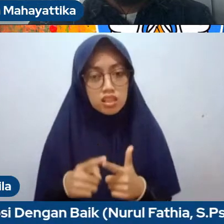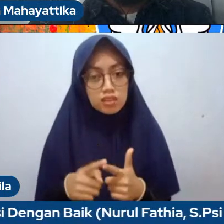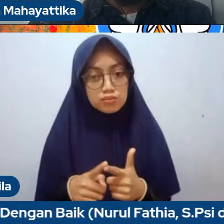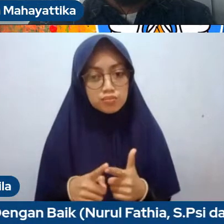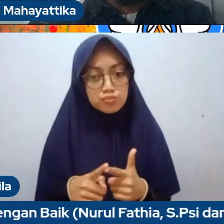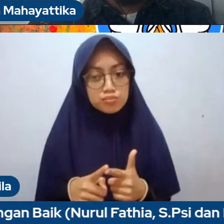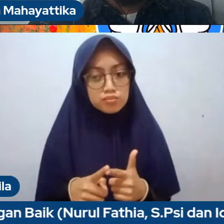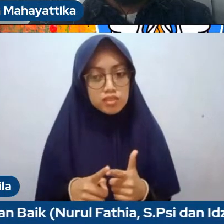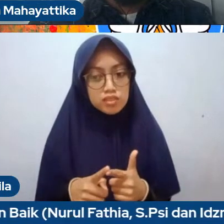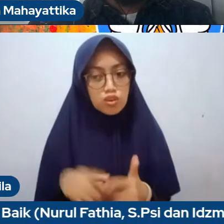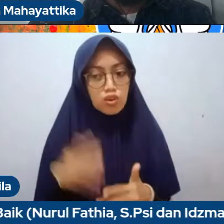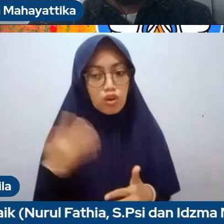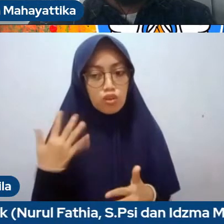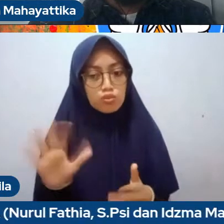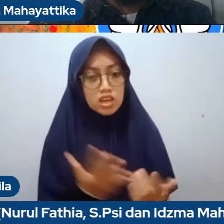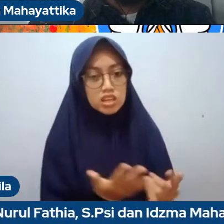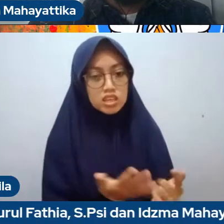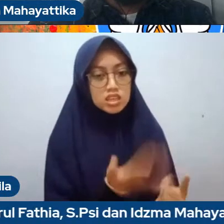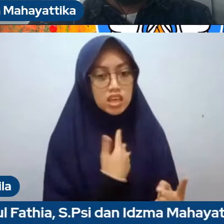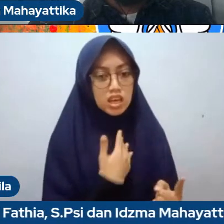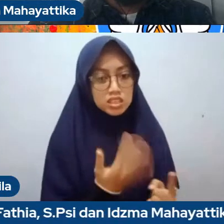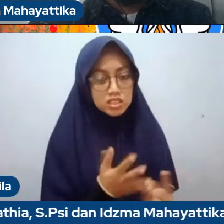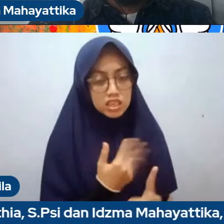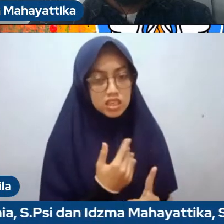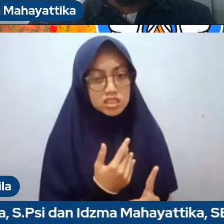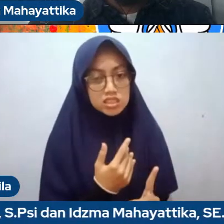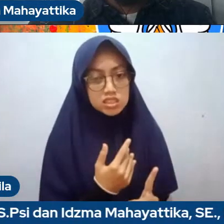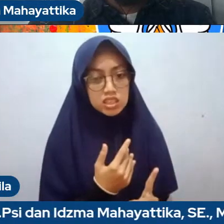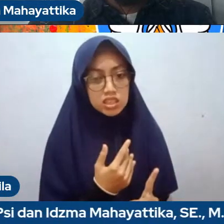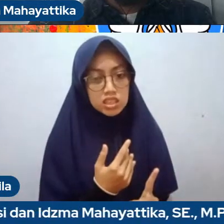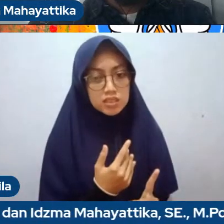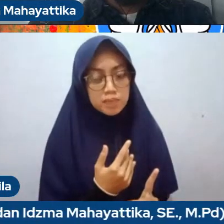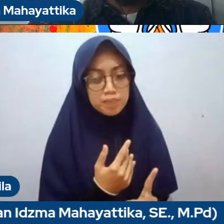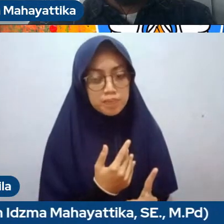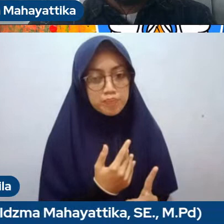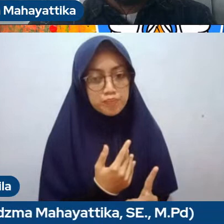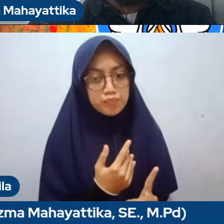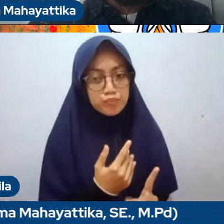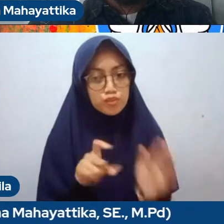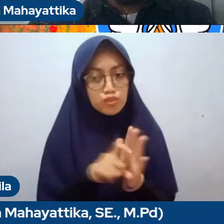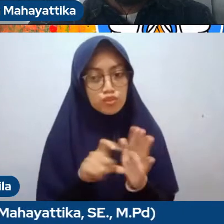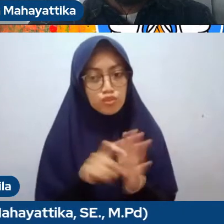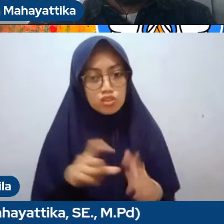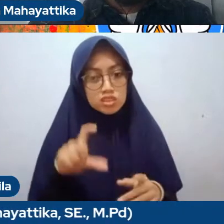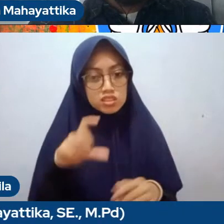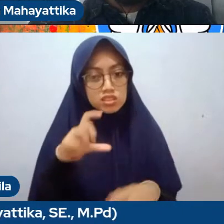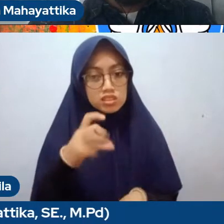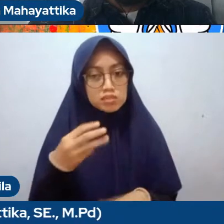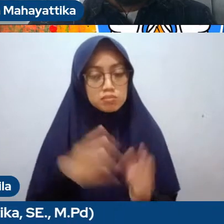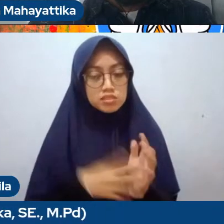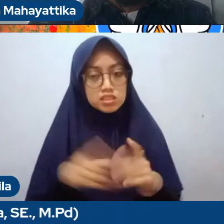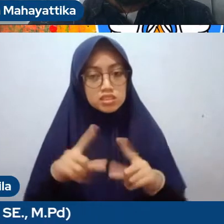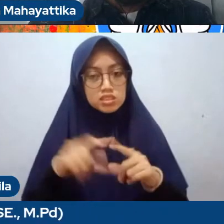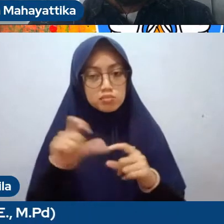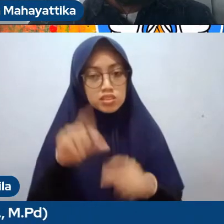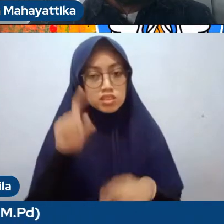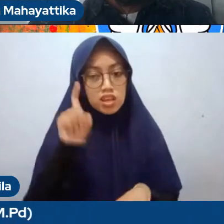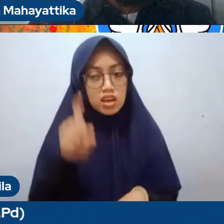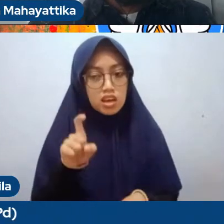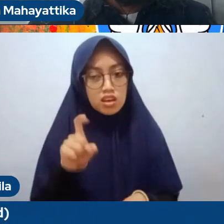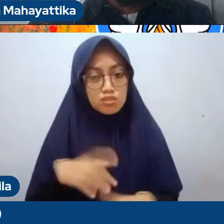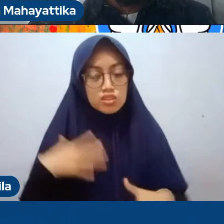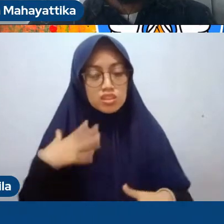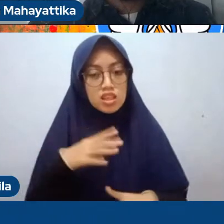sudah diajak sudah bisa diajak melakukan, misalnya dia cemas, misalnya dasarnya cemas, nah berarti dia harus latihan